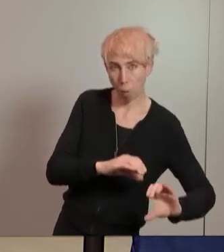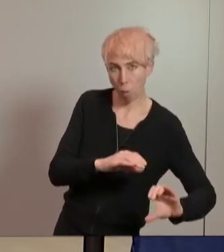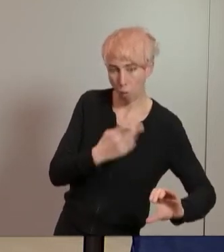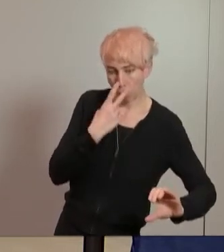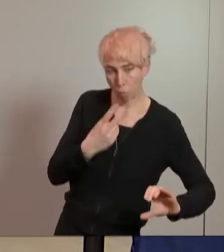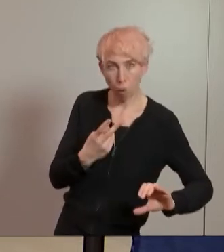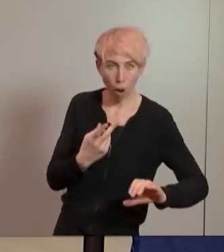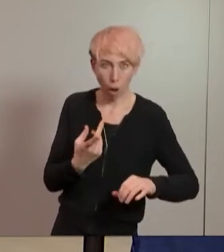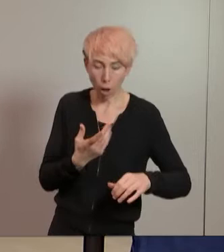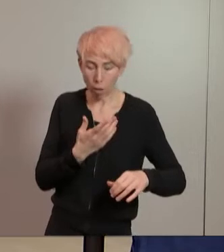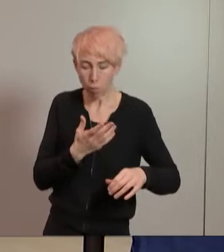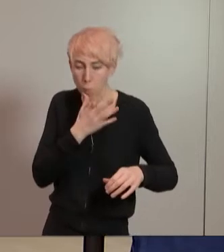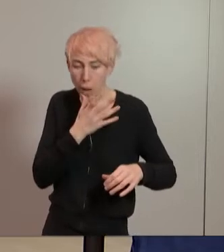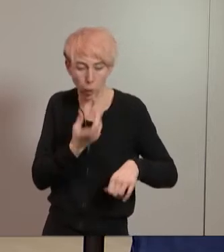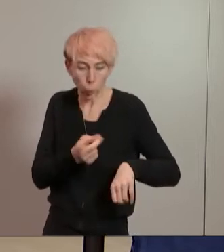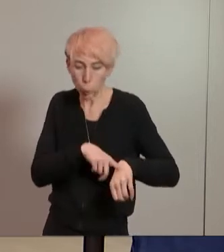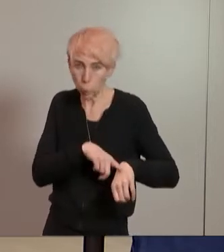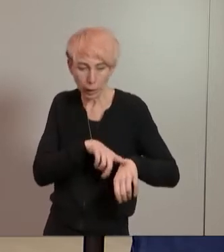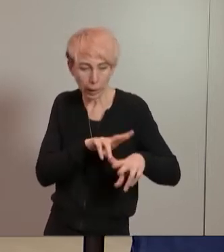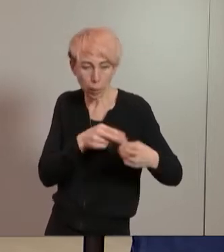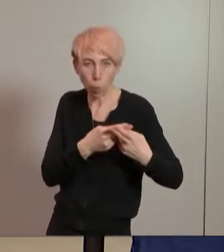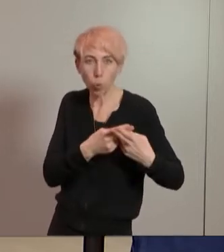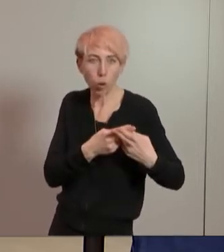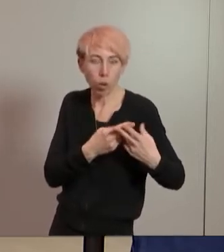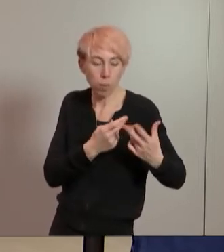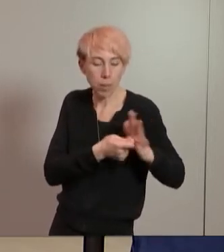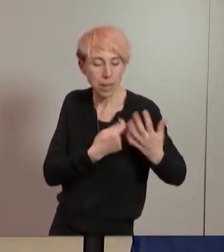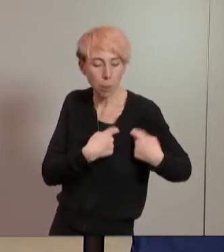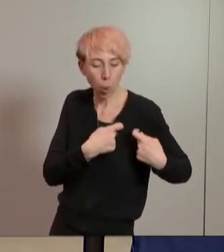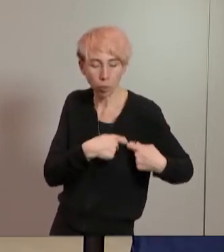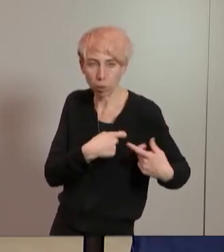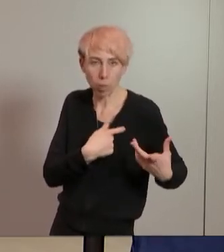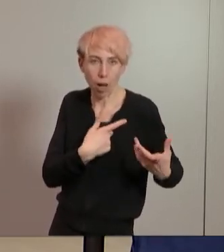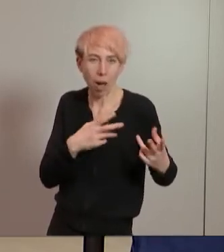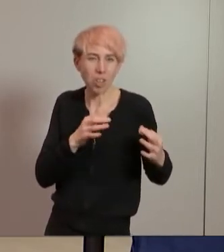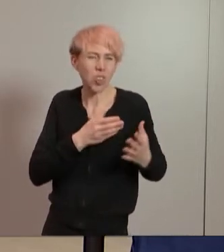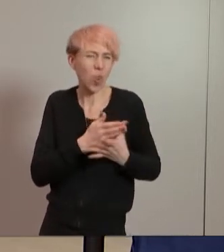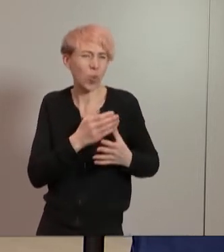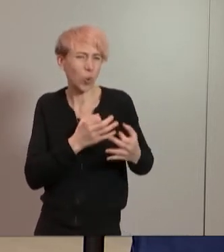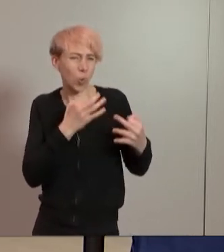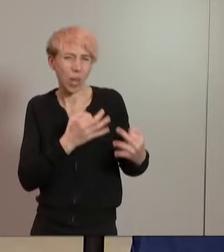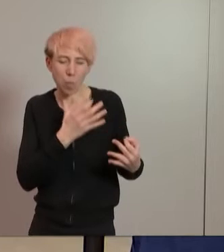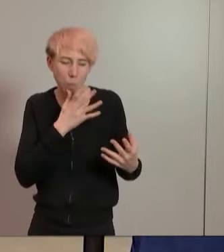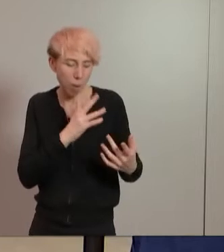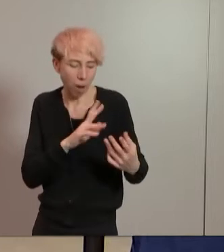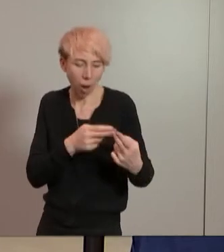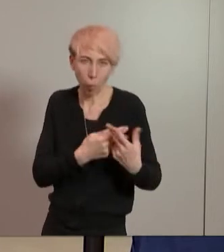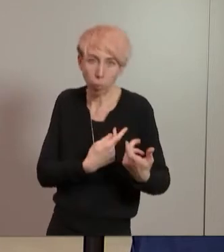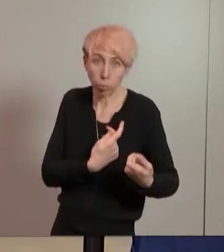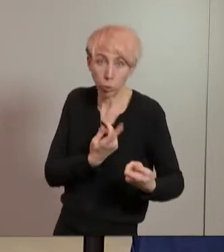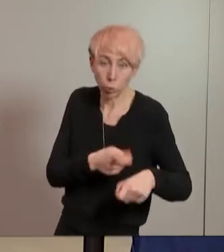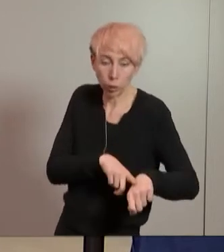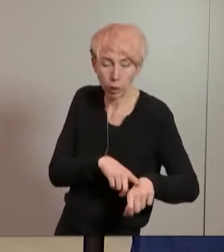réponses immédiates dans les dépenses d'investissement au sens comptable. Pour nous, elles trouvent leur réponse dans ce qu'on appelle l'investissement dans